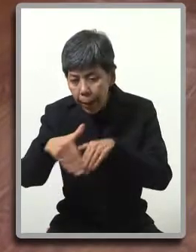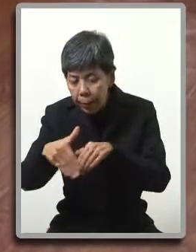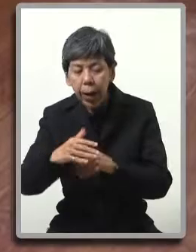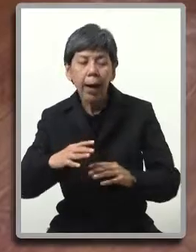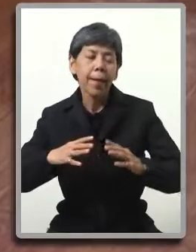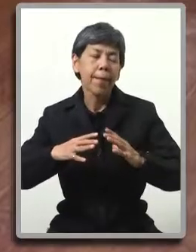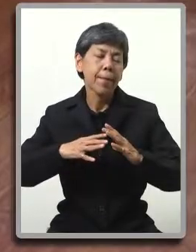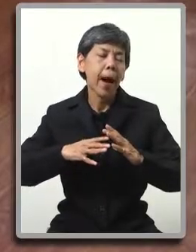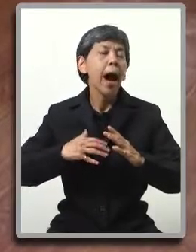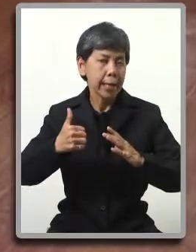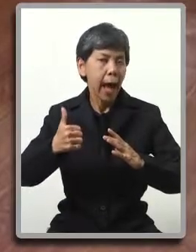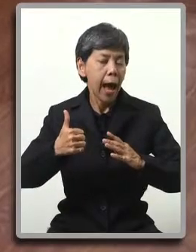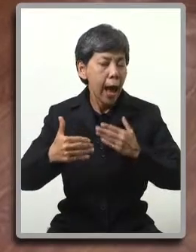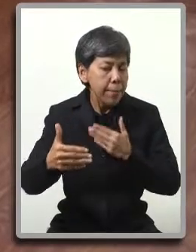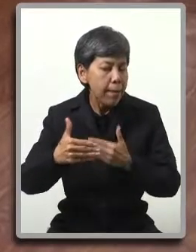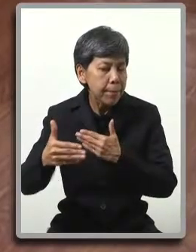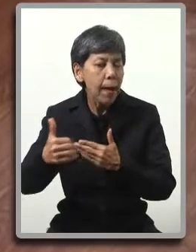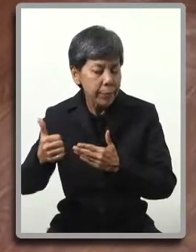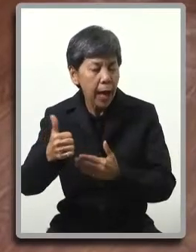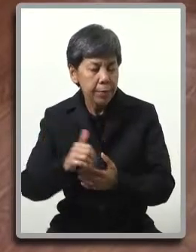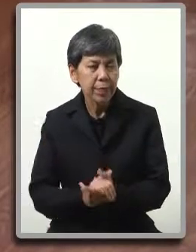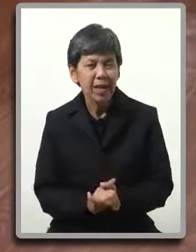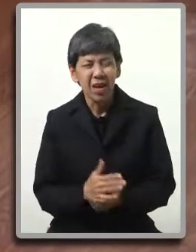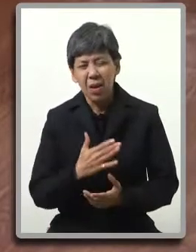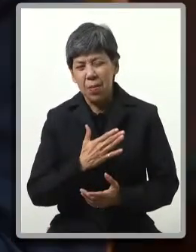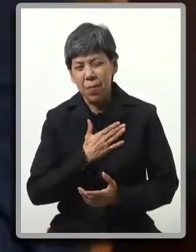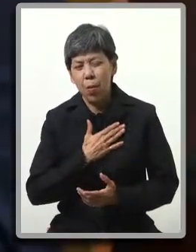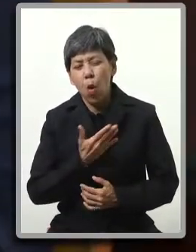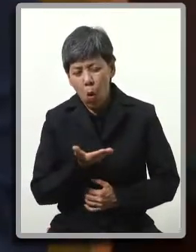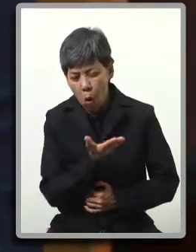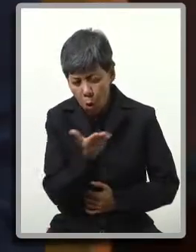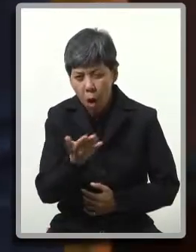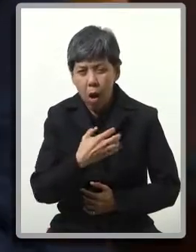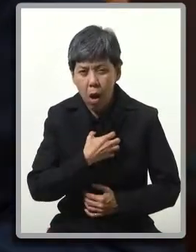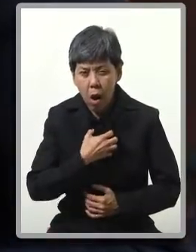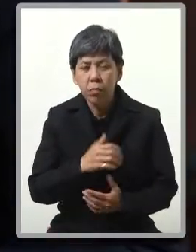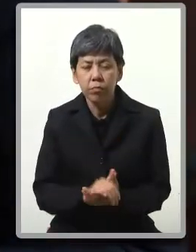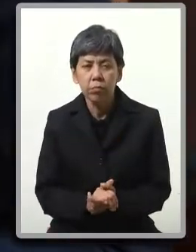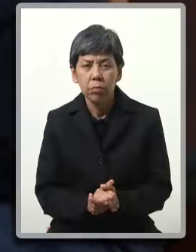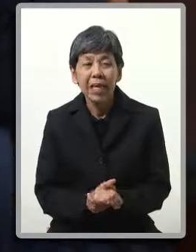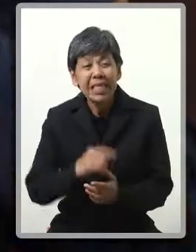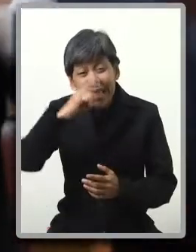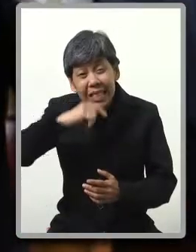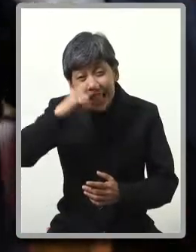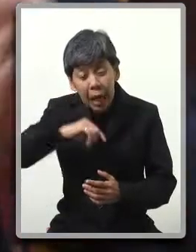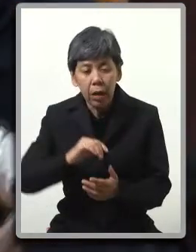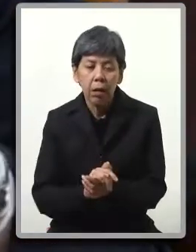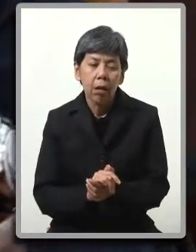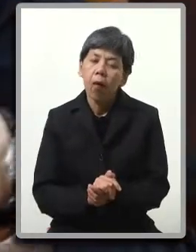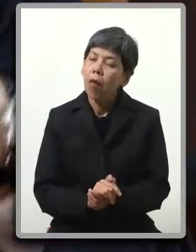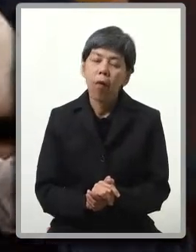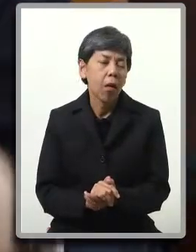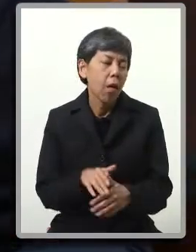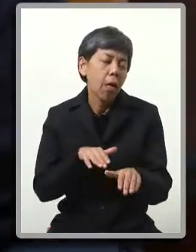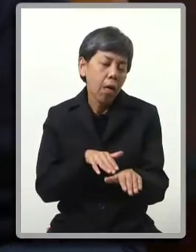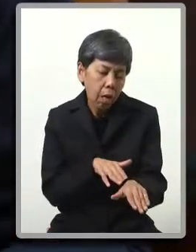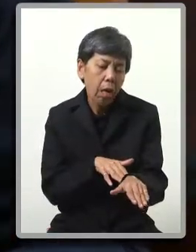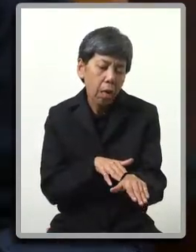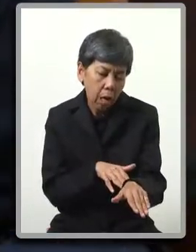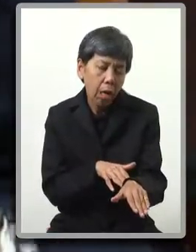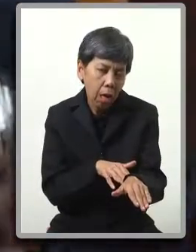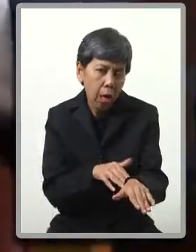าสของการที่เขาจะพักผ่อนก็มีมากขึ้นนะครับอันนี้เป็นเรื่องที่จะเกิดขึ้นแต่ผมอยากจะวินบอลอีกมุมนึงว่าบ้านเราเนี่ยการจราจร